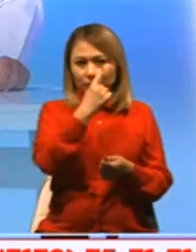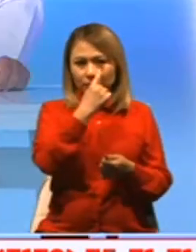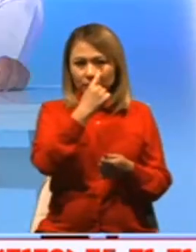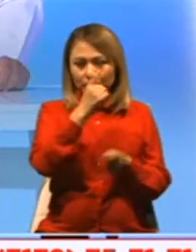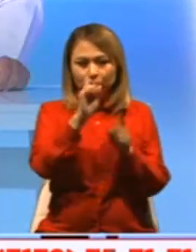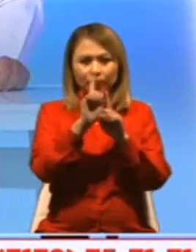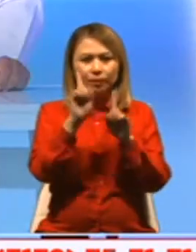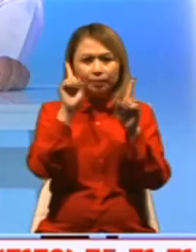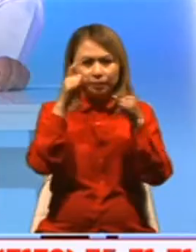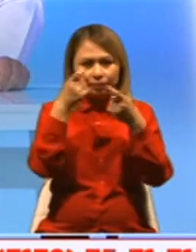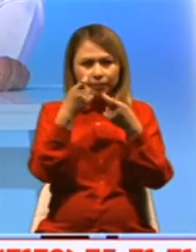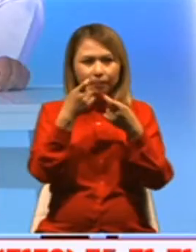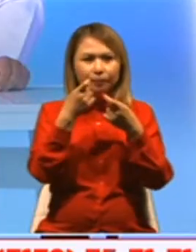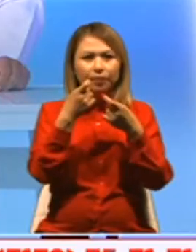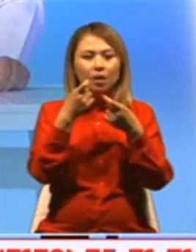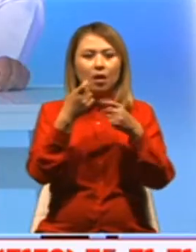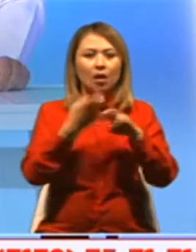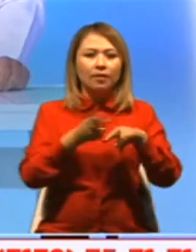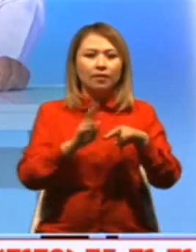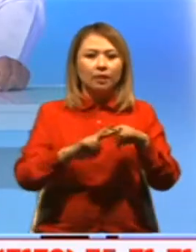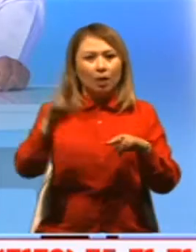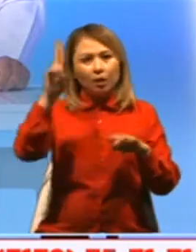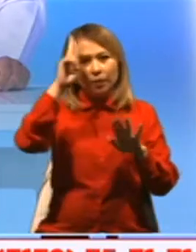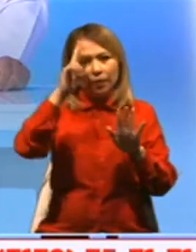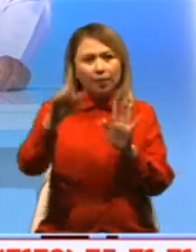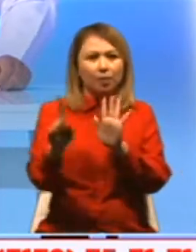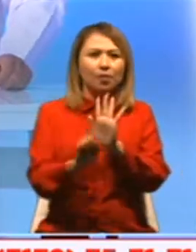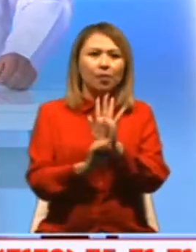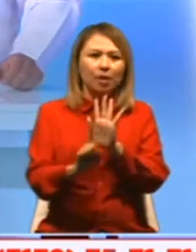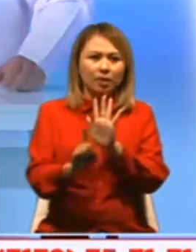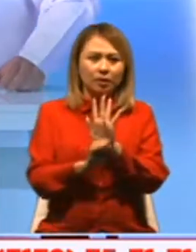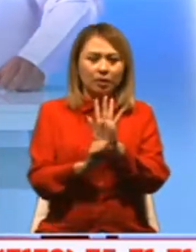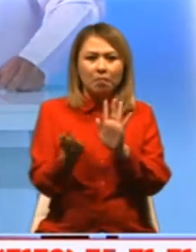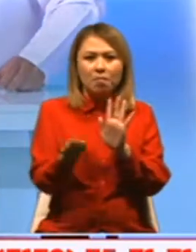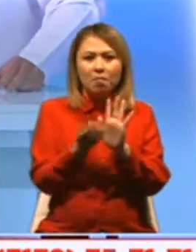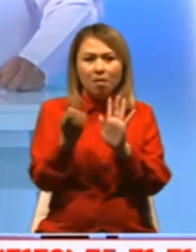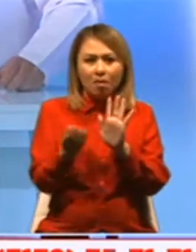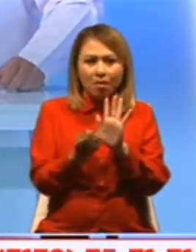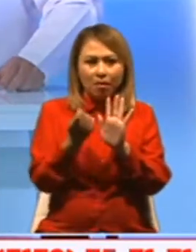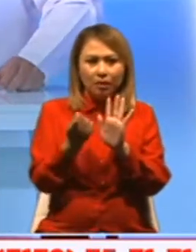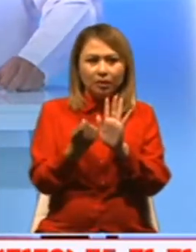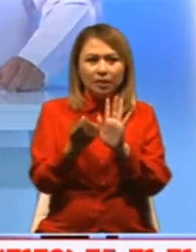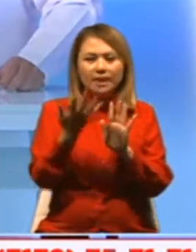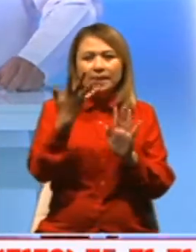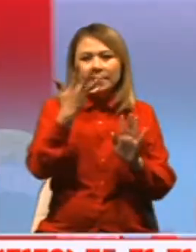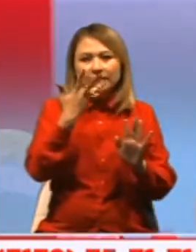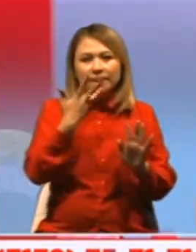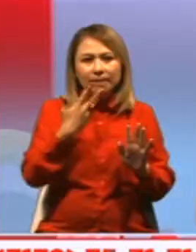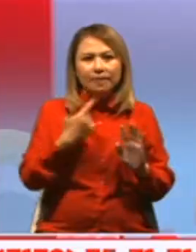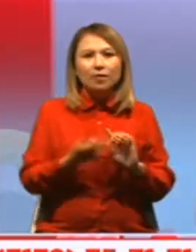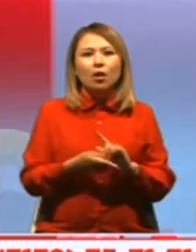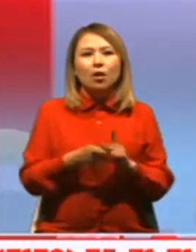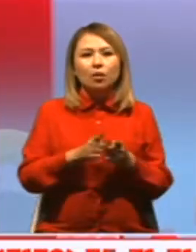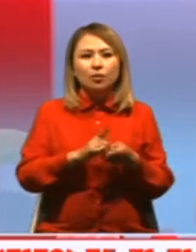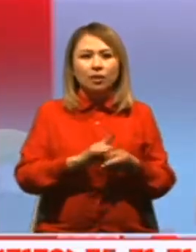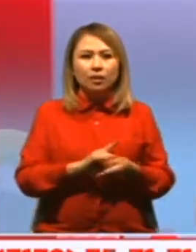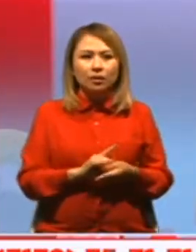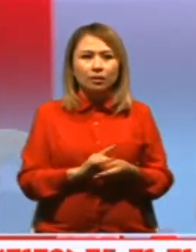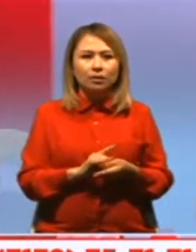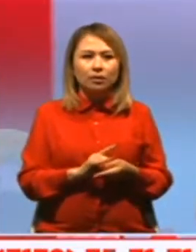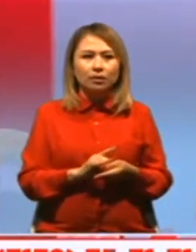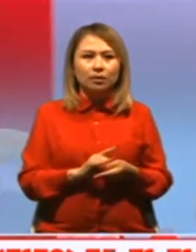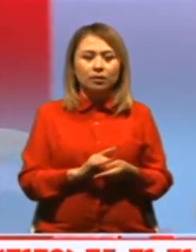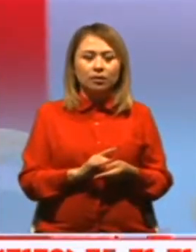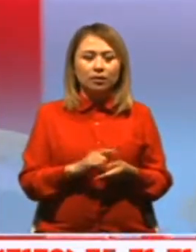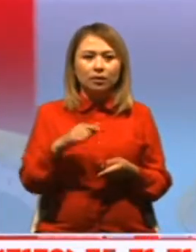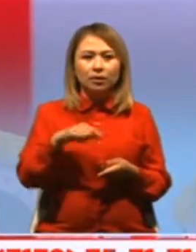шүңірейіп кетуі, кіші дәретке шығу, яғни бөліну азаяды. Оның түсі де өзгереді. Әрине, әрине, оның түсі де өзгереді, оның құрамы